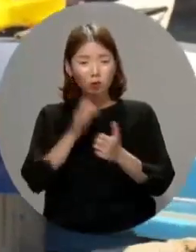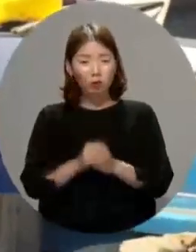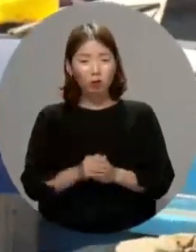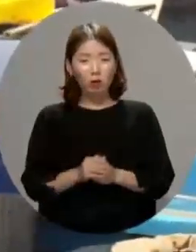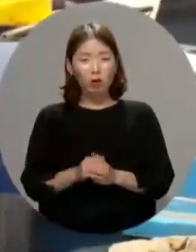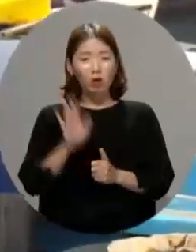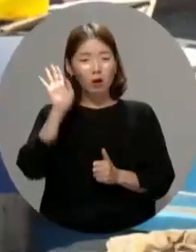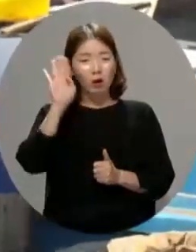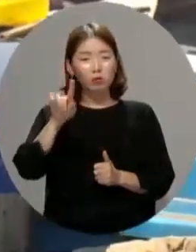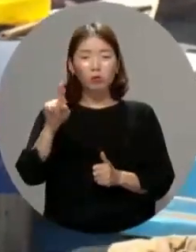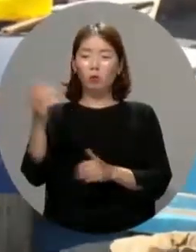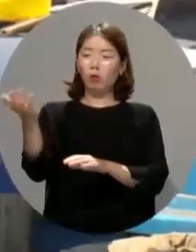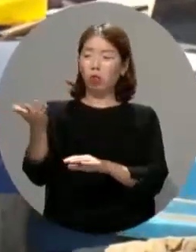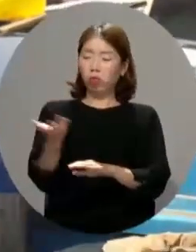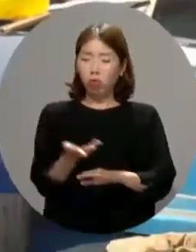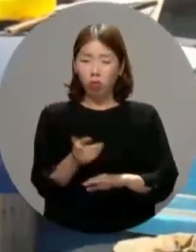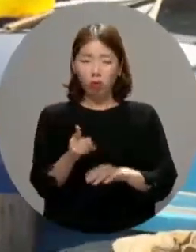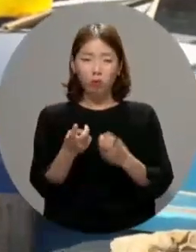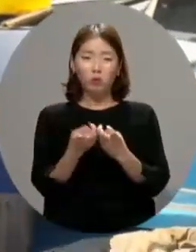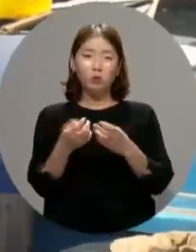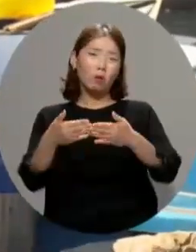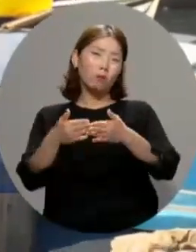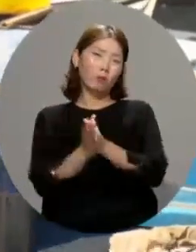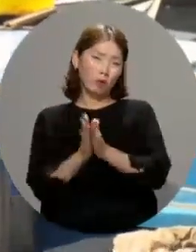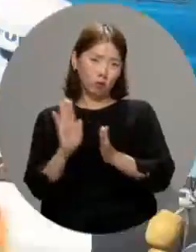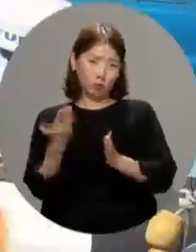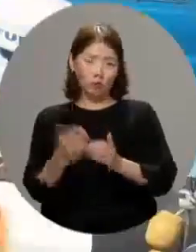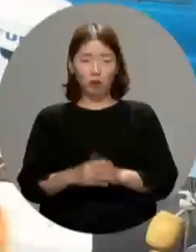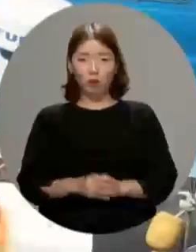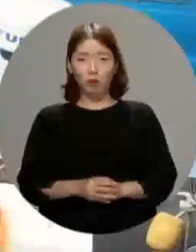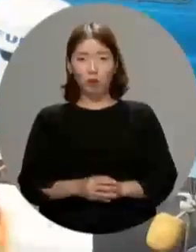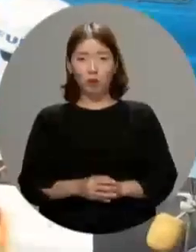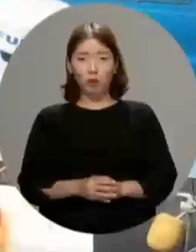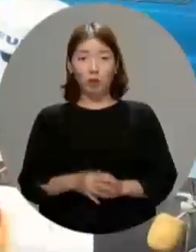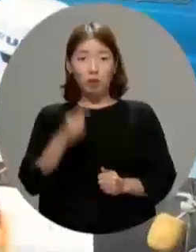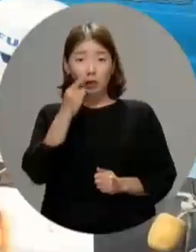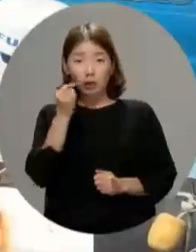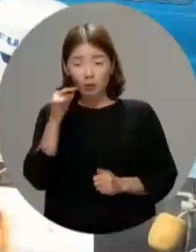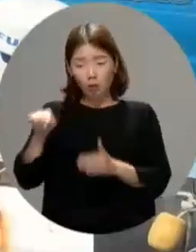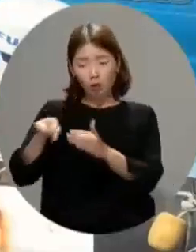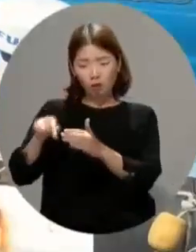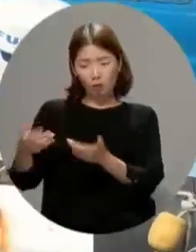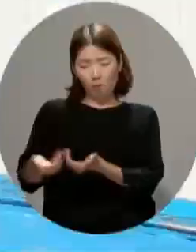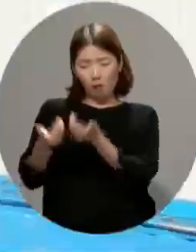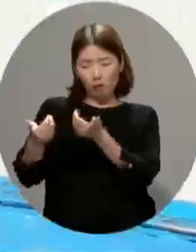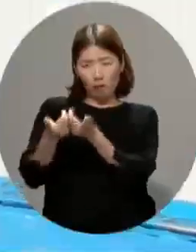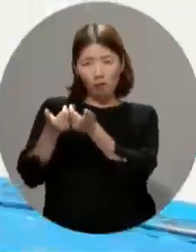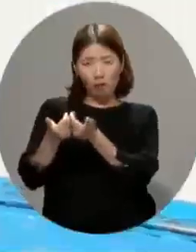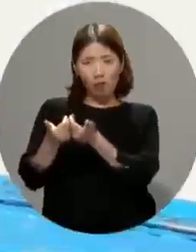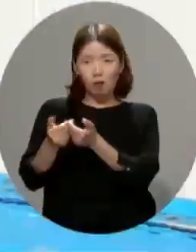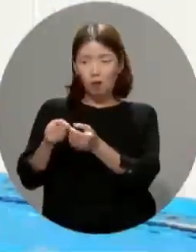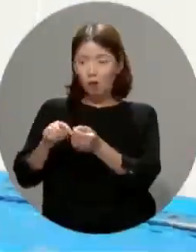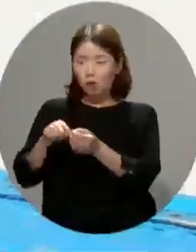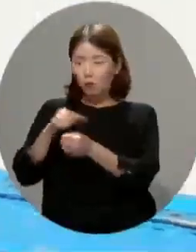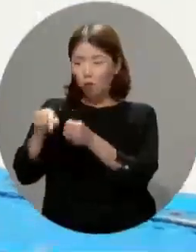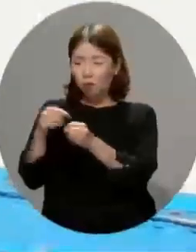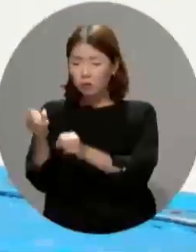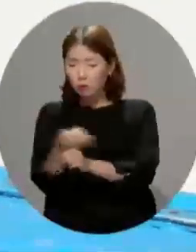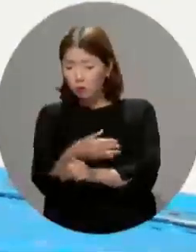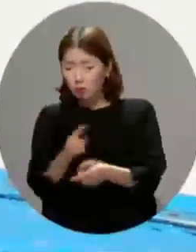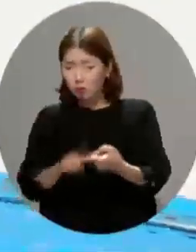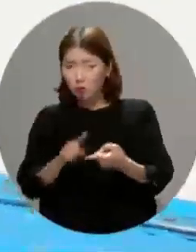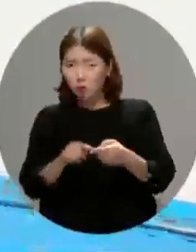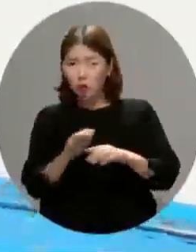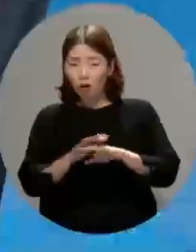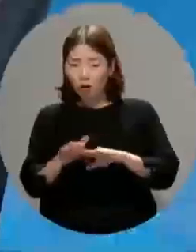흘러 내려온다고면은 이제 이거 또 접어야 될 일정이에요. 일본 내에서도 반대하는 원전 오염수 방류를